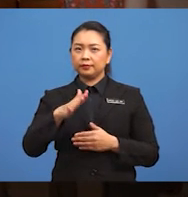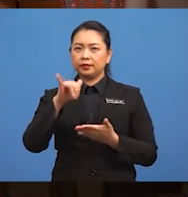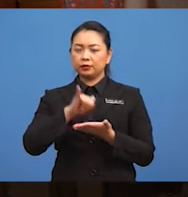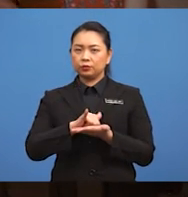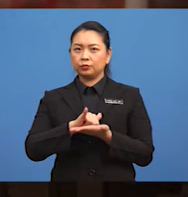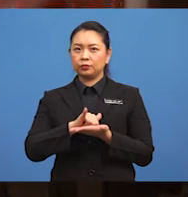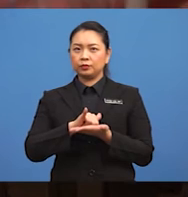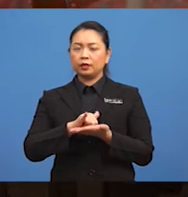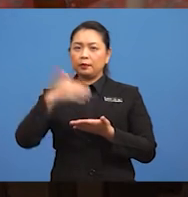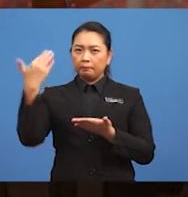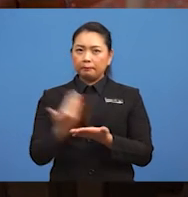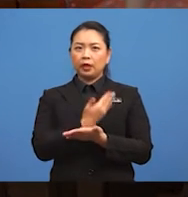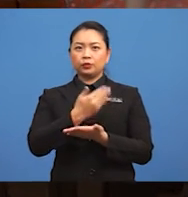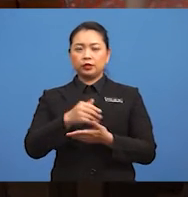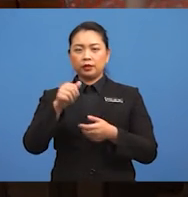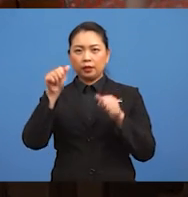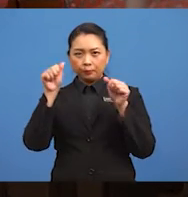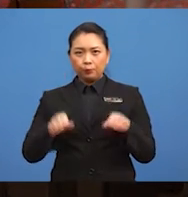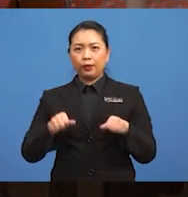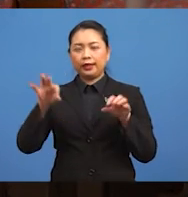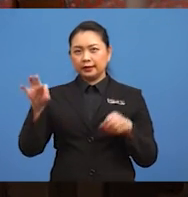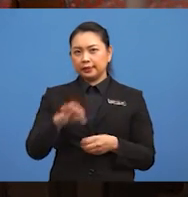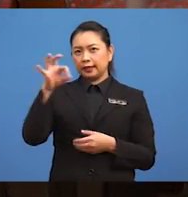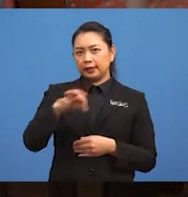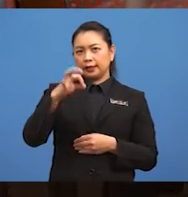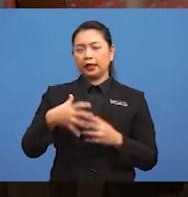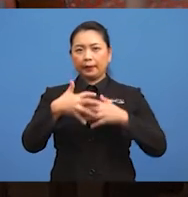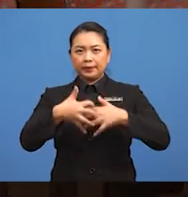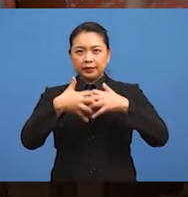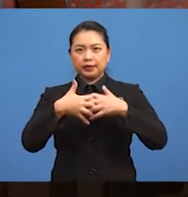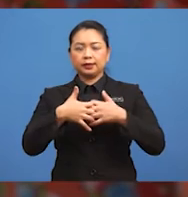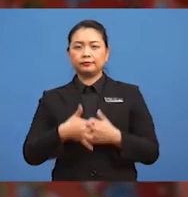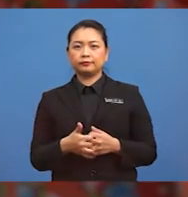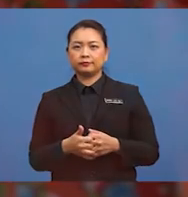Selepas jahitan jelujur, barulah boleh jahit mesen.